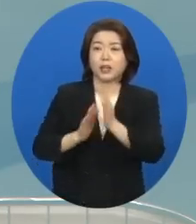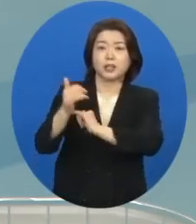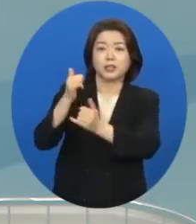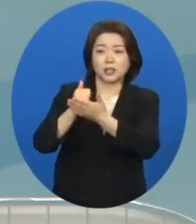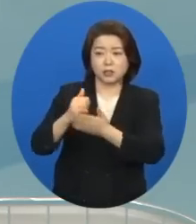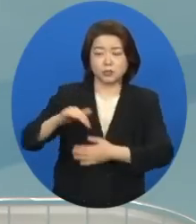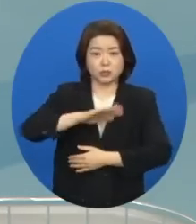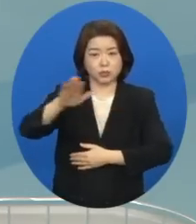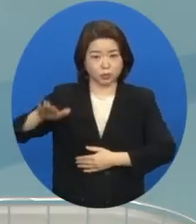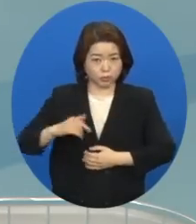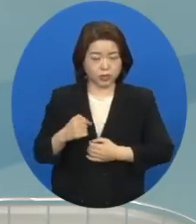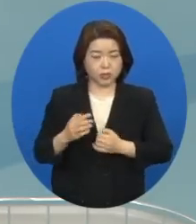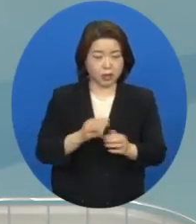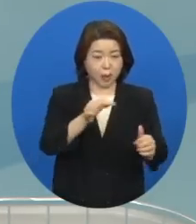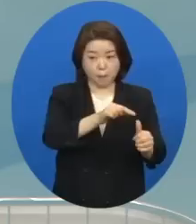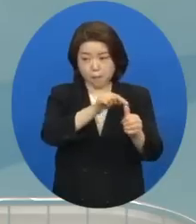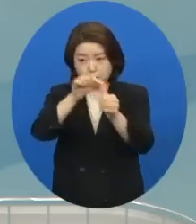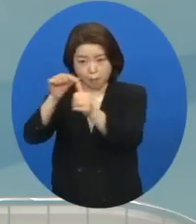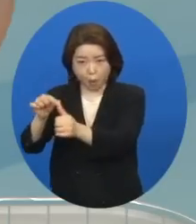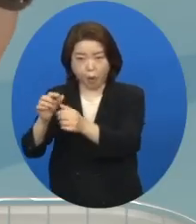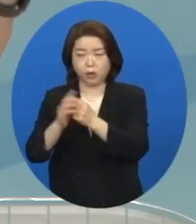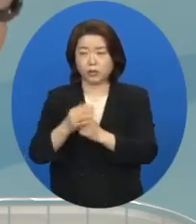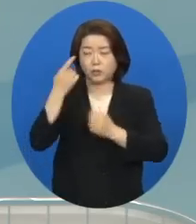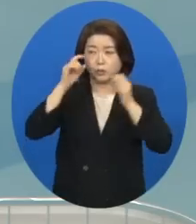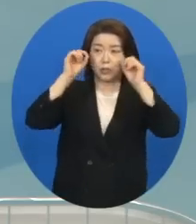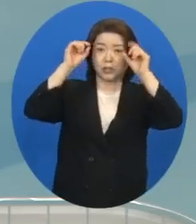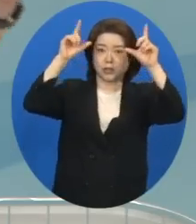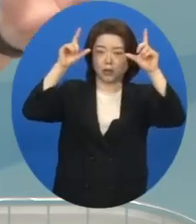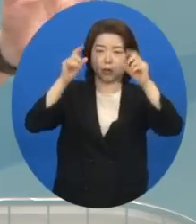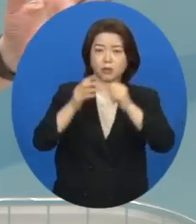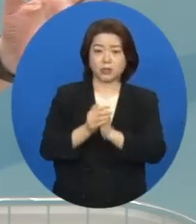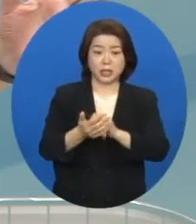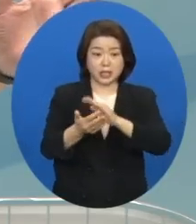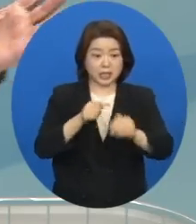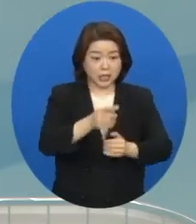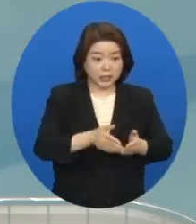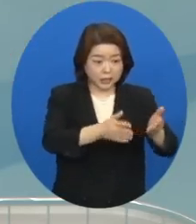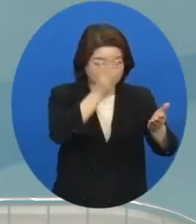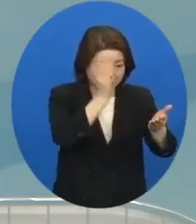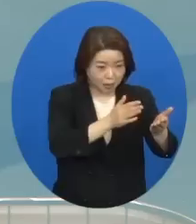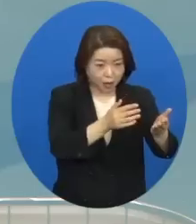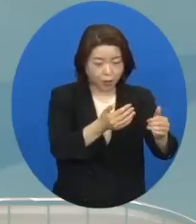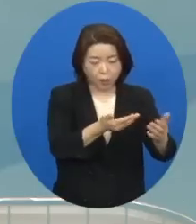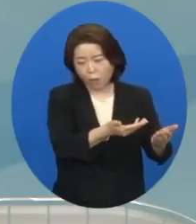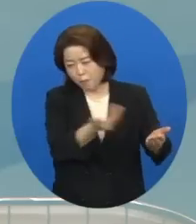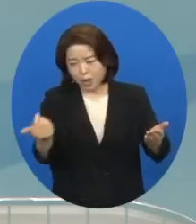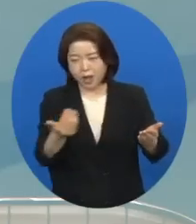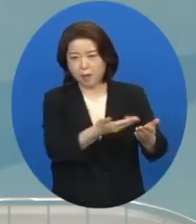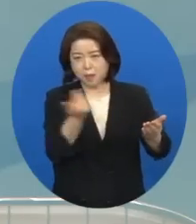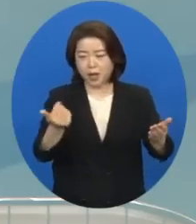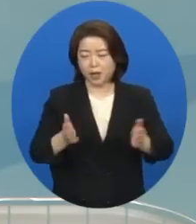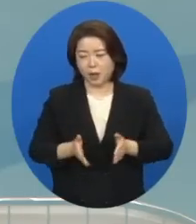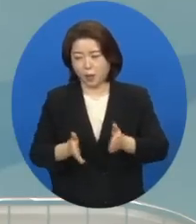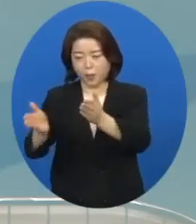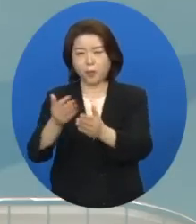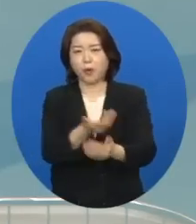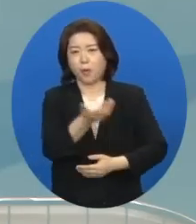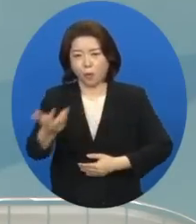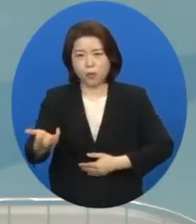그런 우리를 건져주시려고 눈을 열어서 이제는 그 길로 가지 않게 하시려고 오셨는데